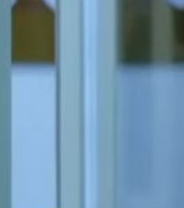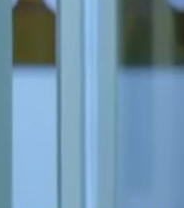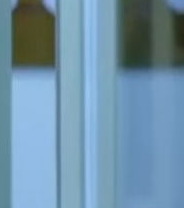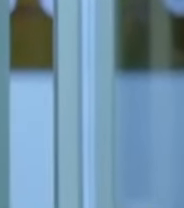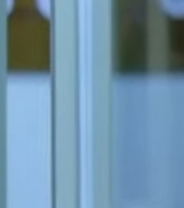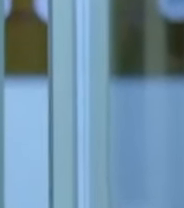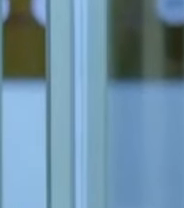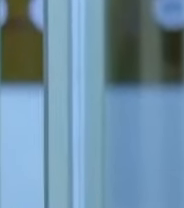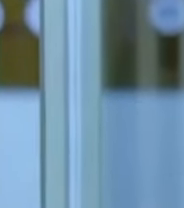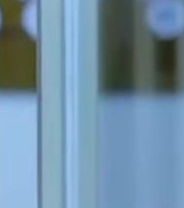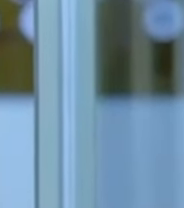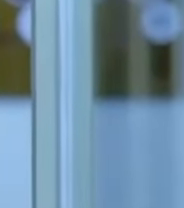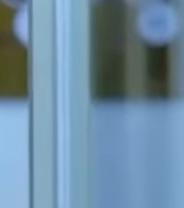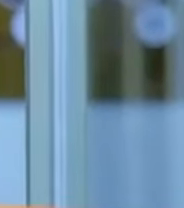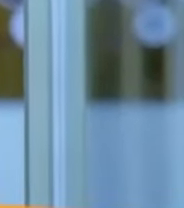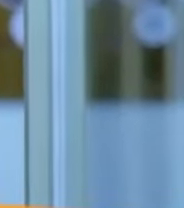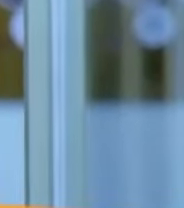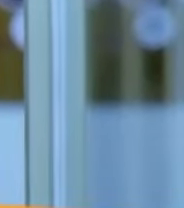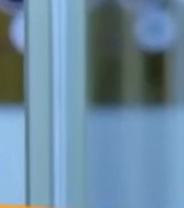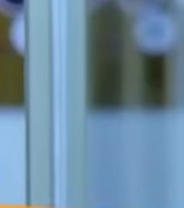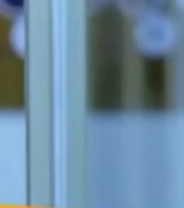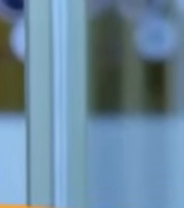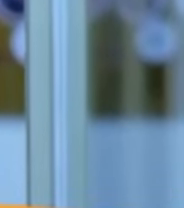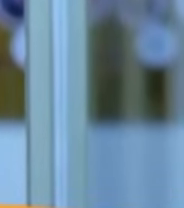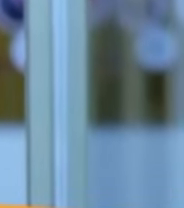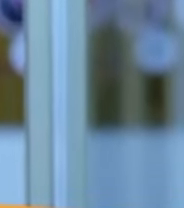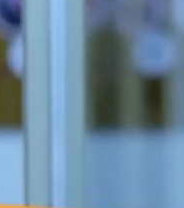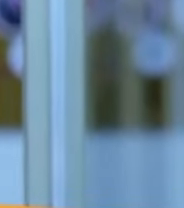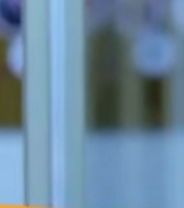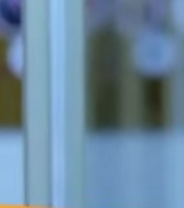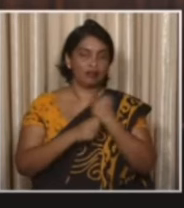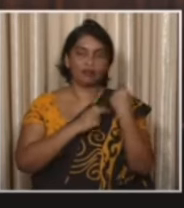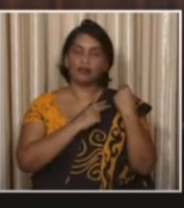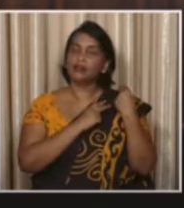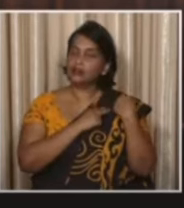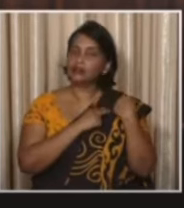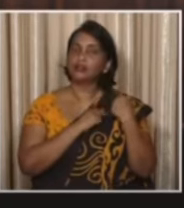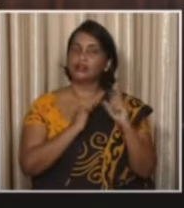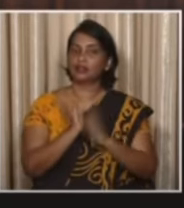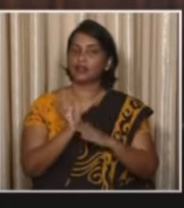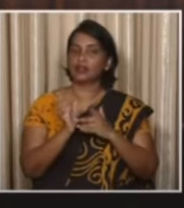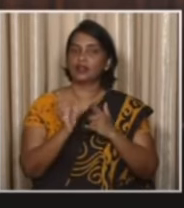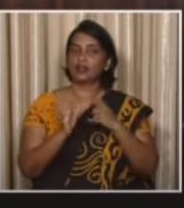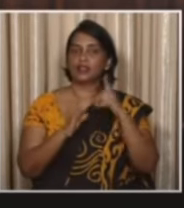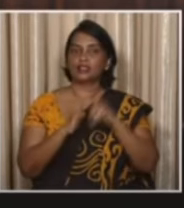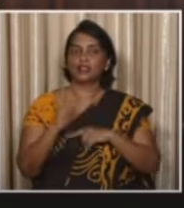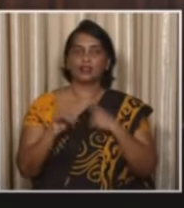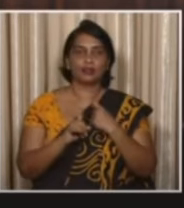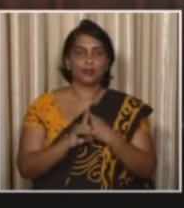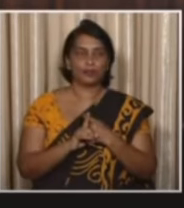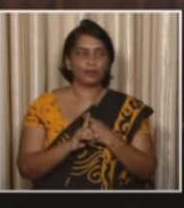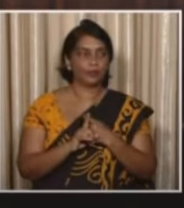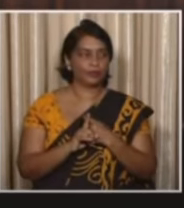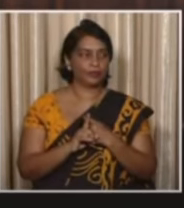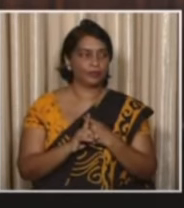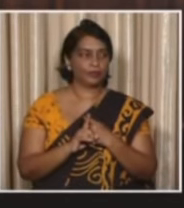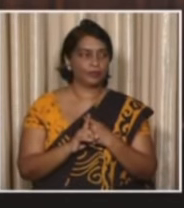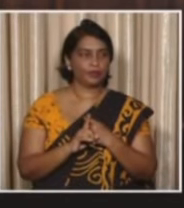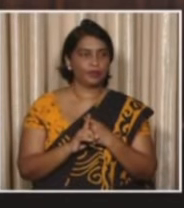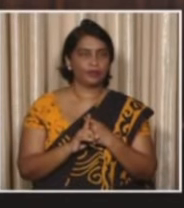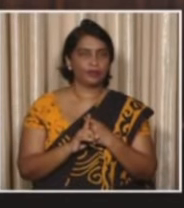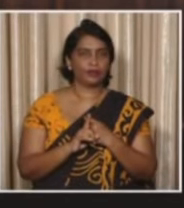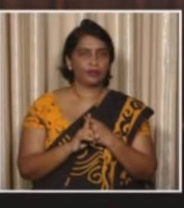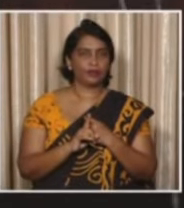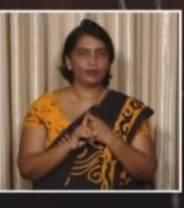నలగము శ్రీలంక మగన్ పటంగము. భర్త జగత్ కుమార్ సుమిత్ర రచనత్వం.